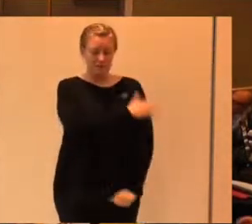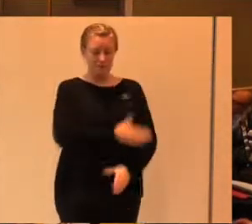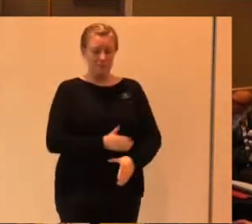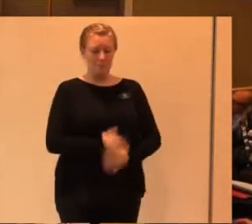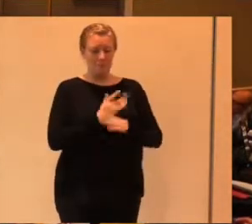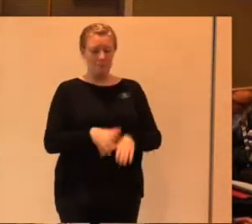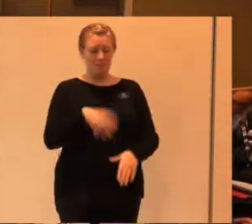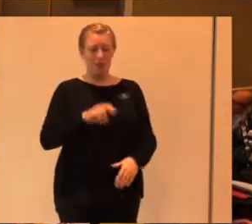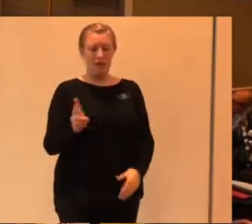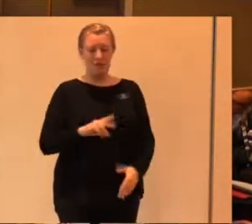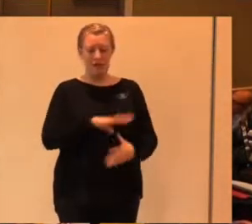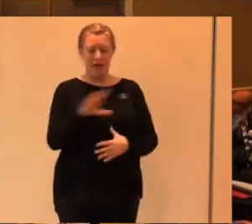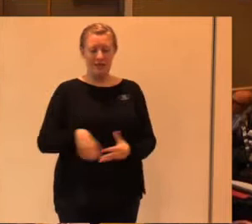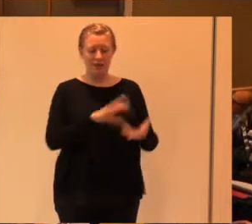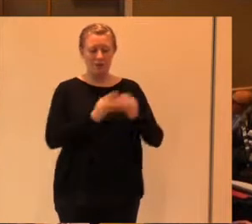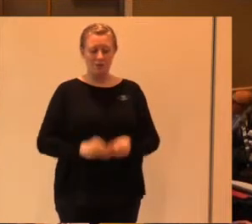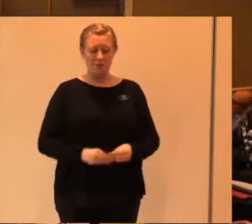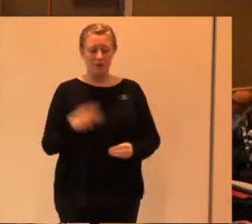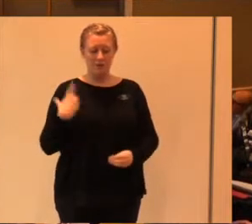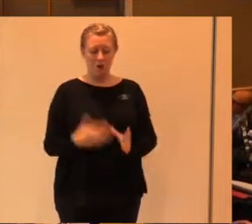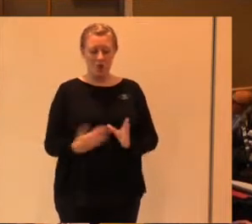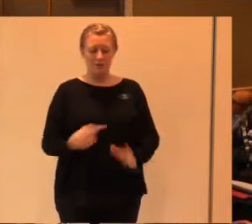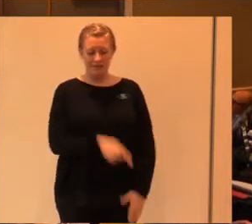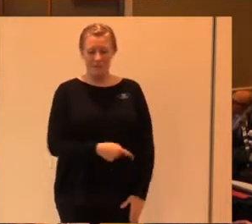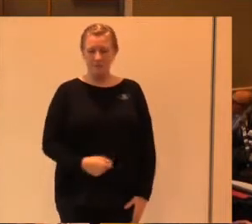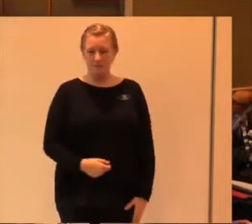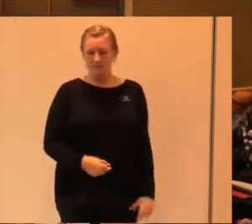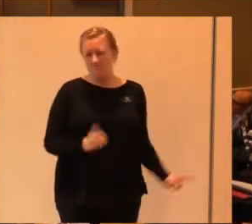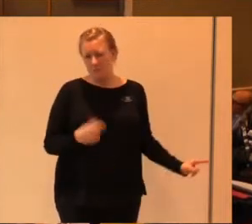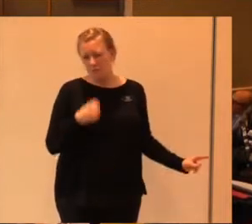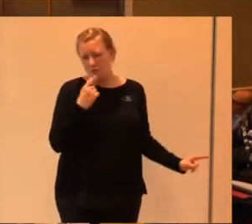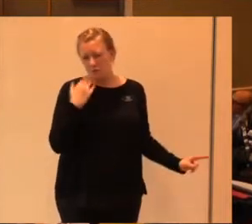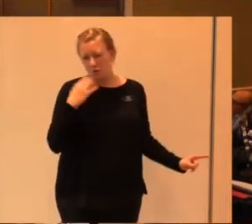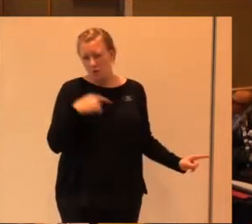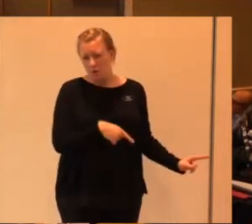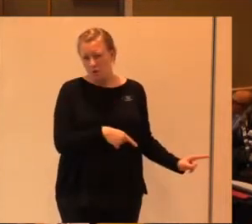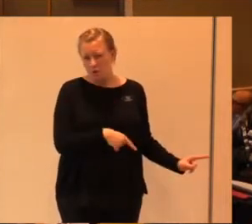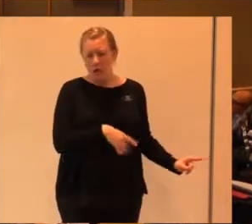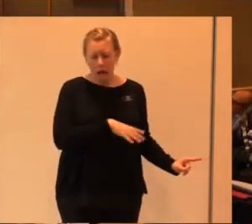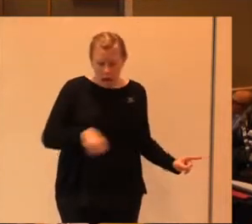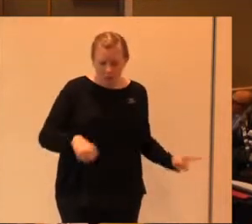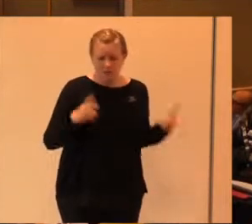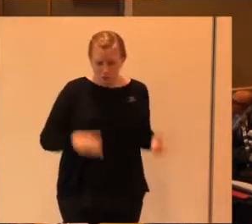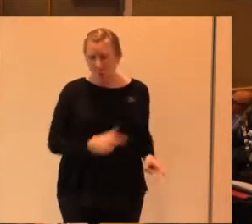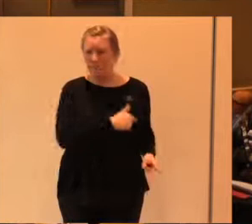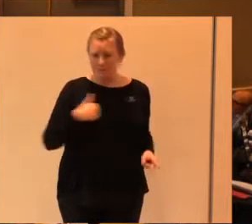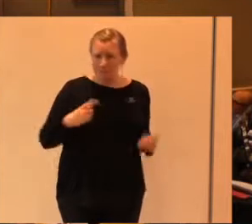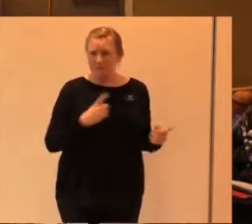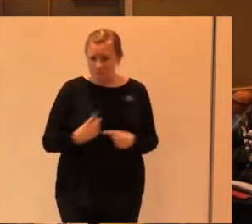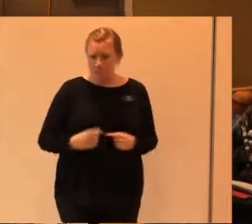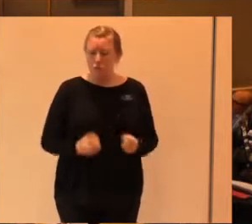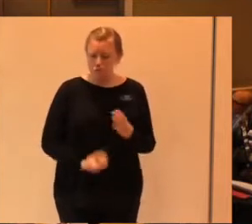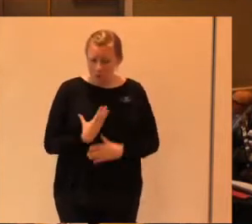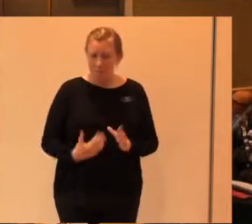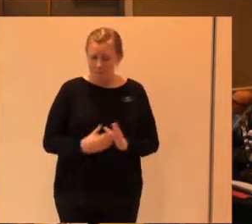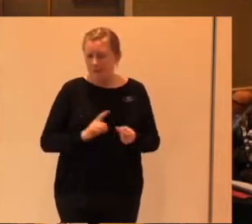alla kombinationer därav. Det vill säga precis det jag sa på bilden innan. Det här handlar om allting som vi människor tar fram för andra människor. Och vi